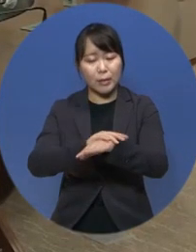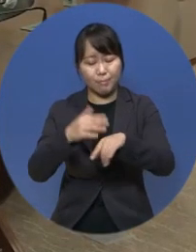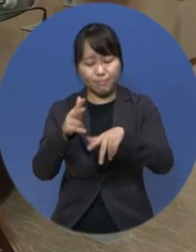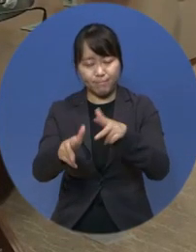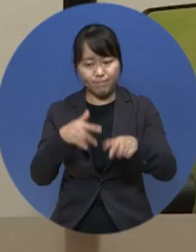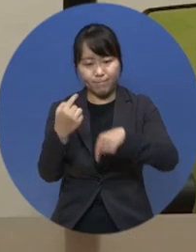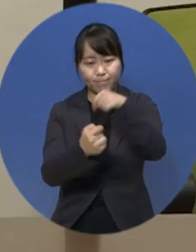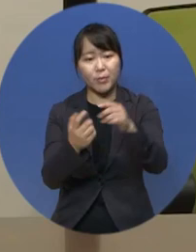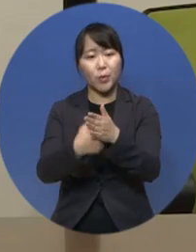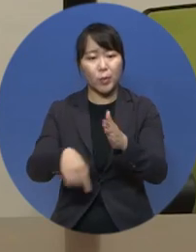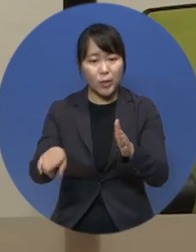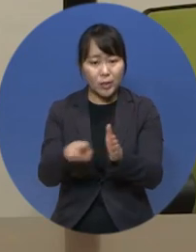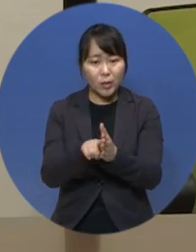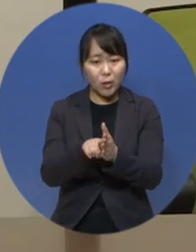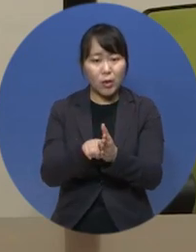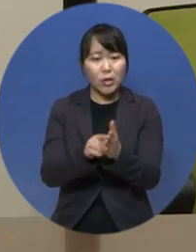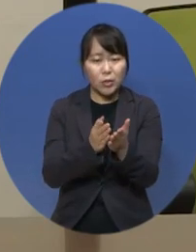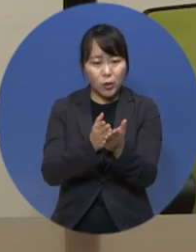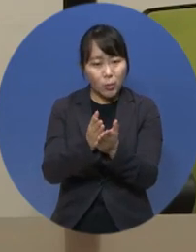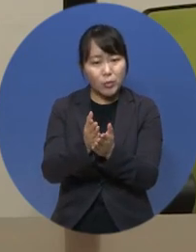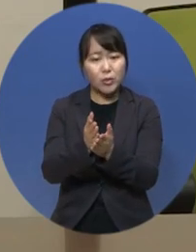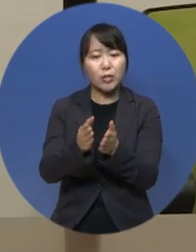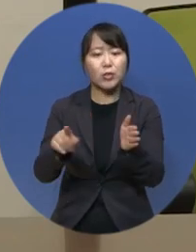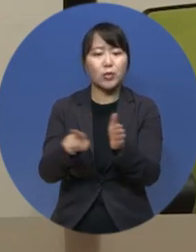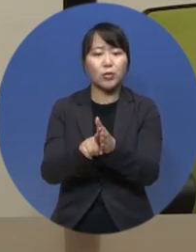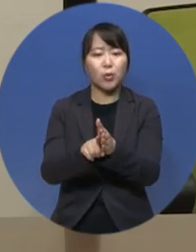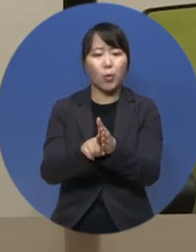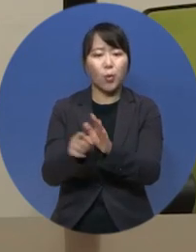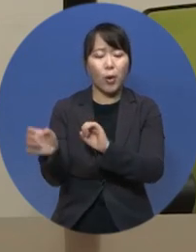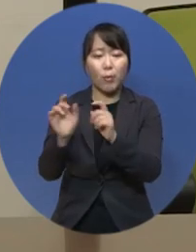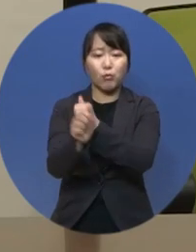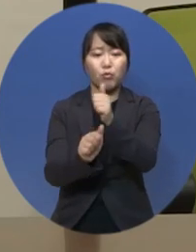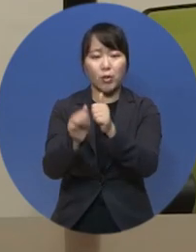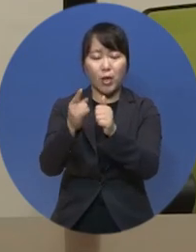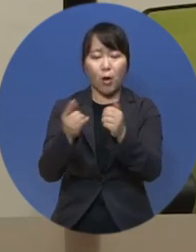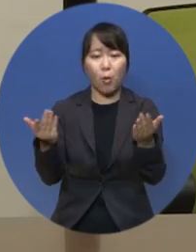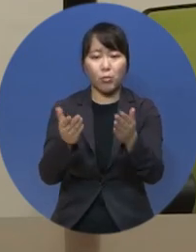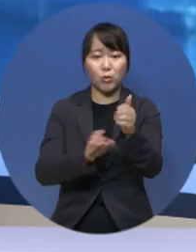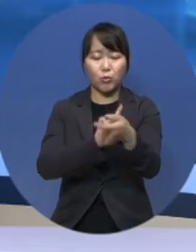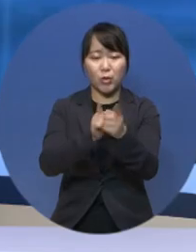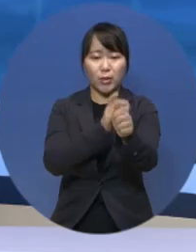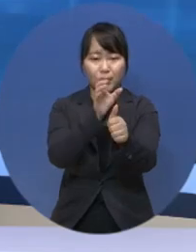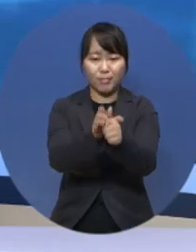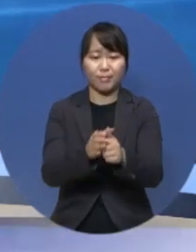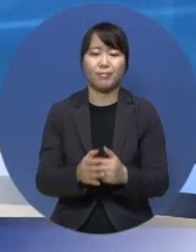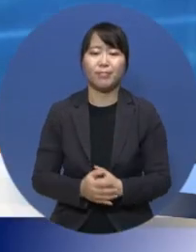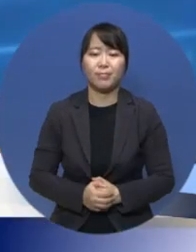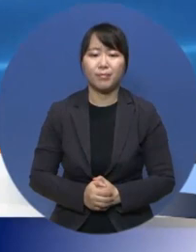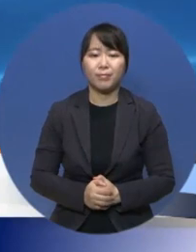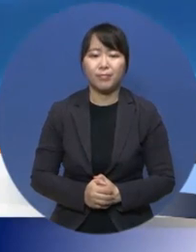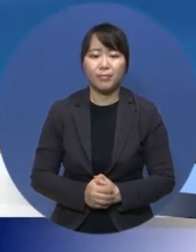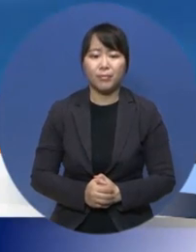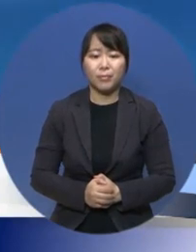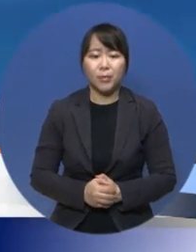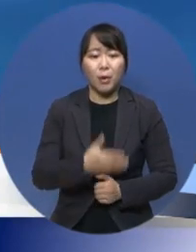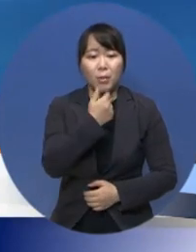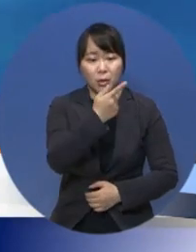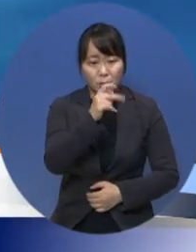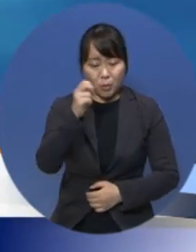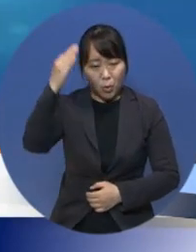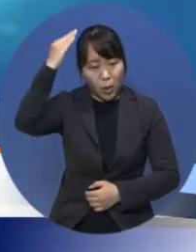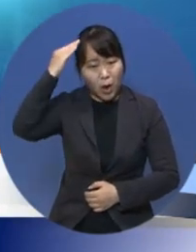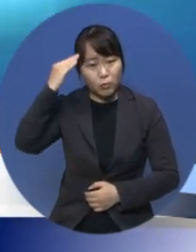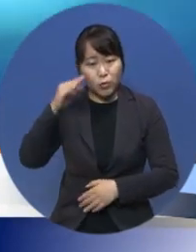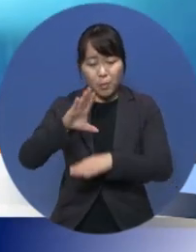전문기관 은 신용회복위원회 업무를 위탁하고 됩니다 복지 tv 와 한국